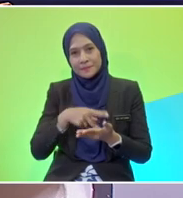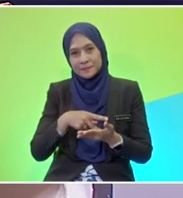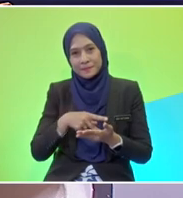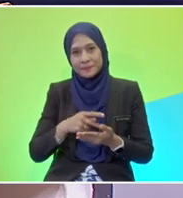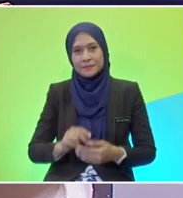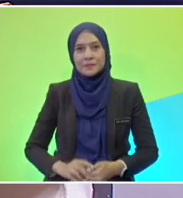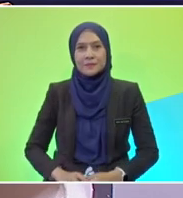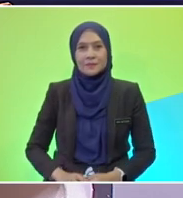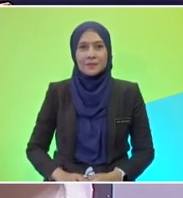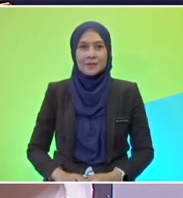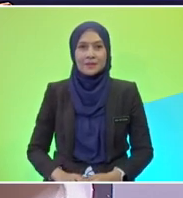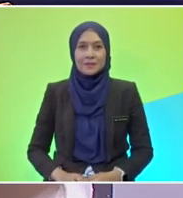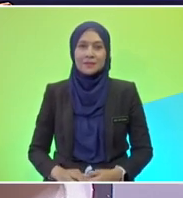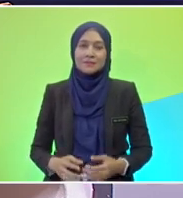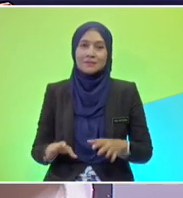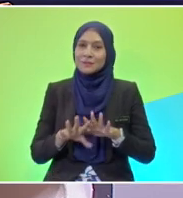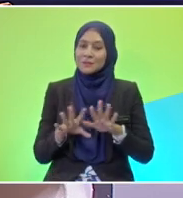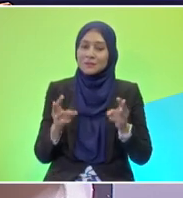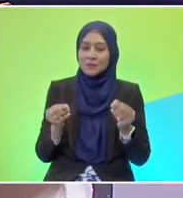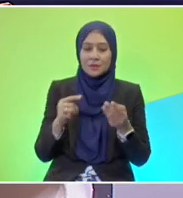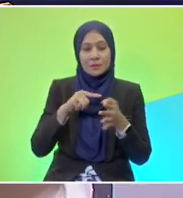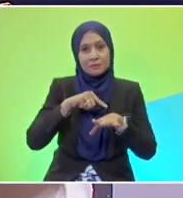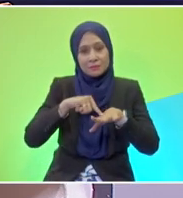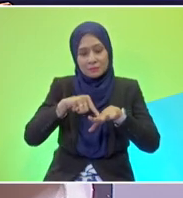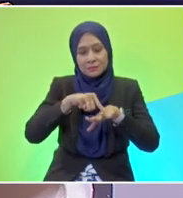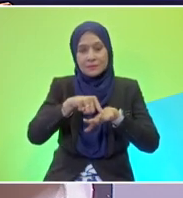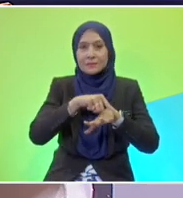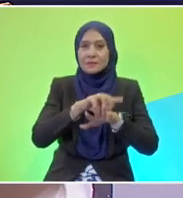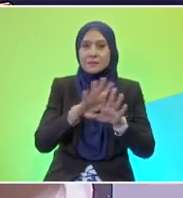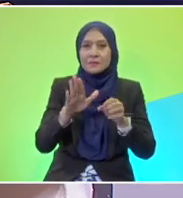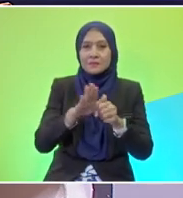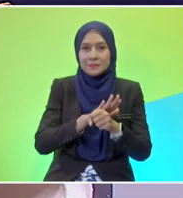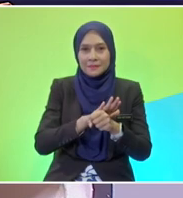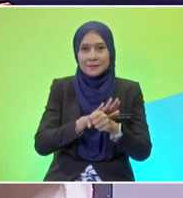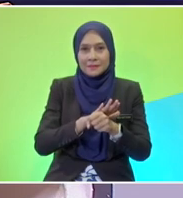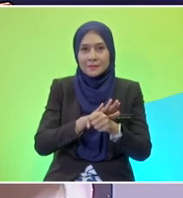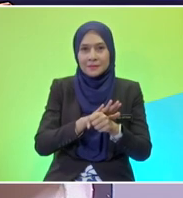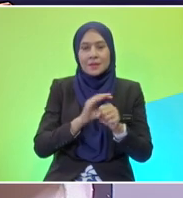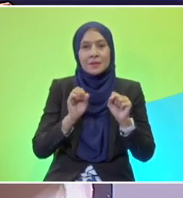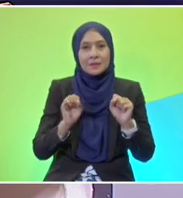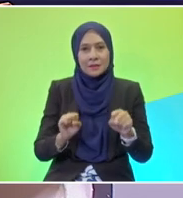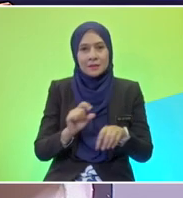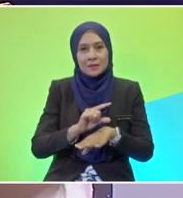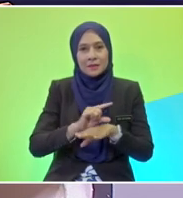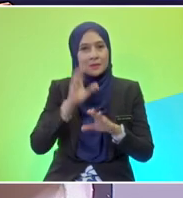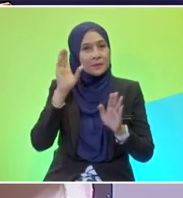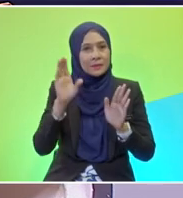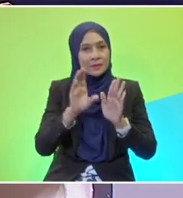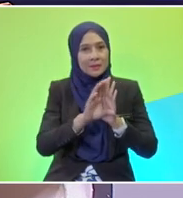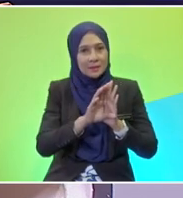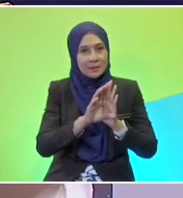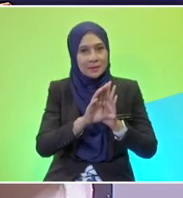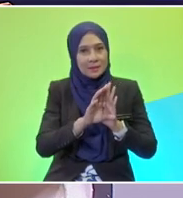kata murid-murid dekat rumah, ambil je apa gambar, cuba lukis dan jadikan gambar itu sebagai